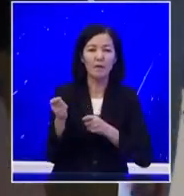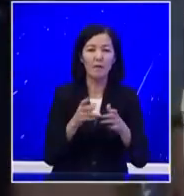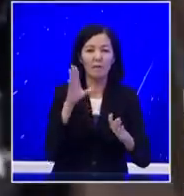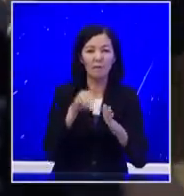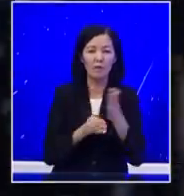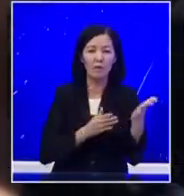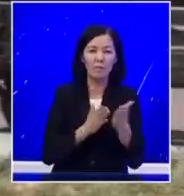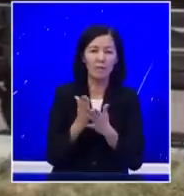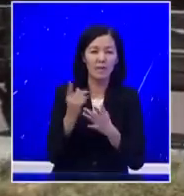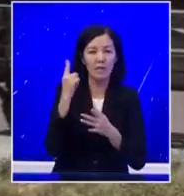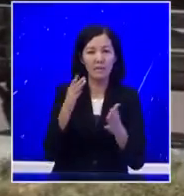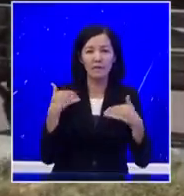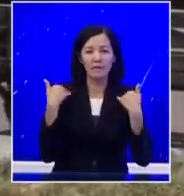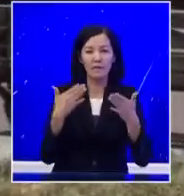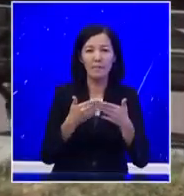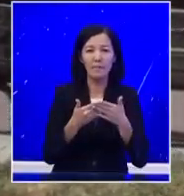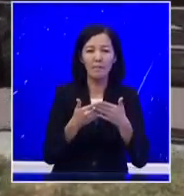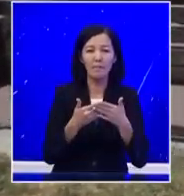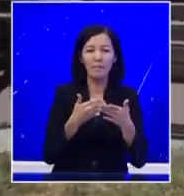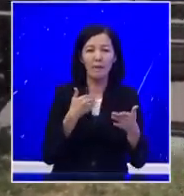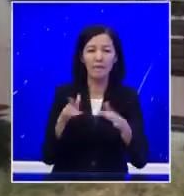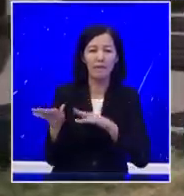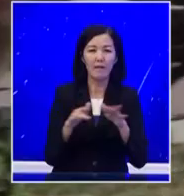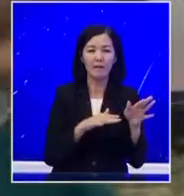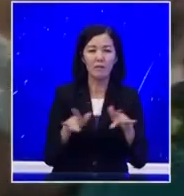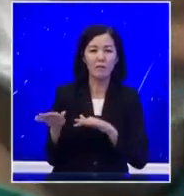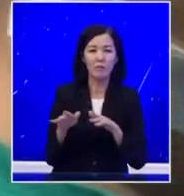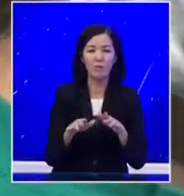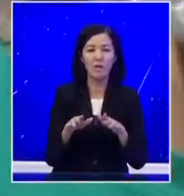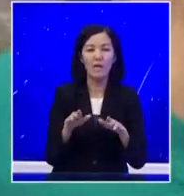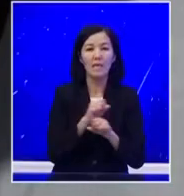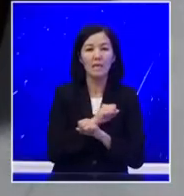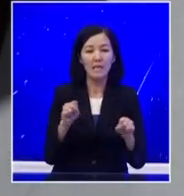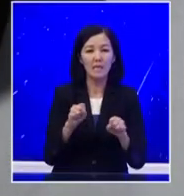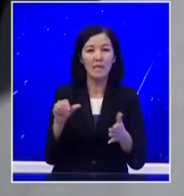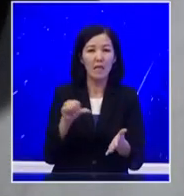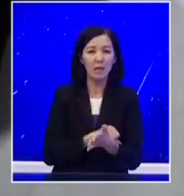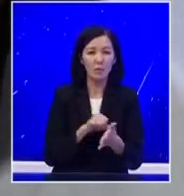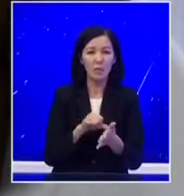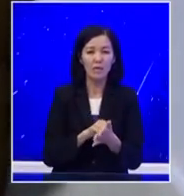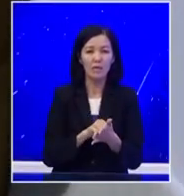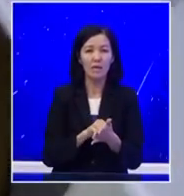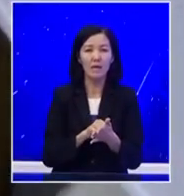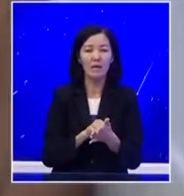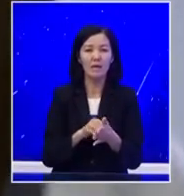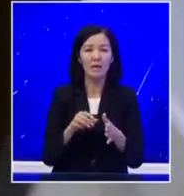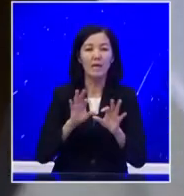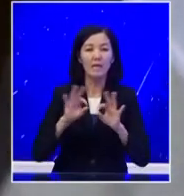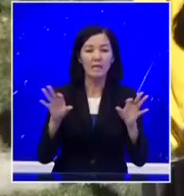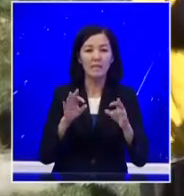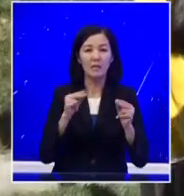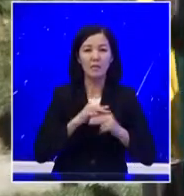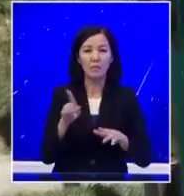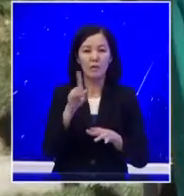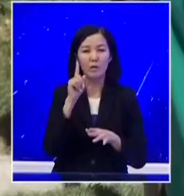внутренней политики инициировали профилактическую акцию нет наркотикам веером к специалисты провели растительную работу с